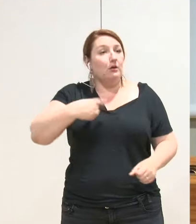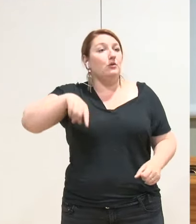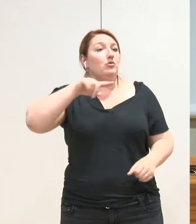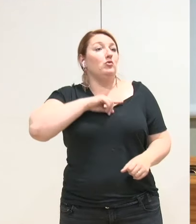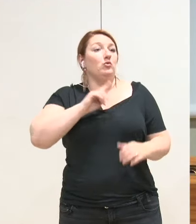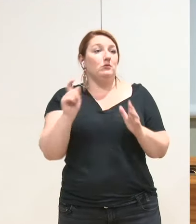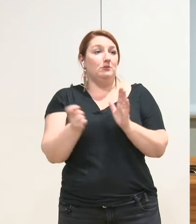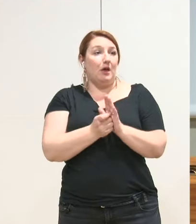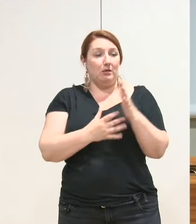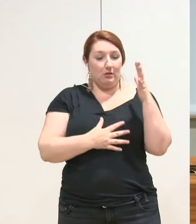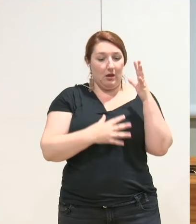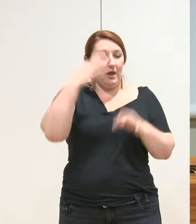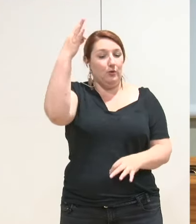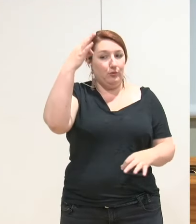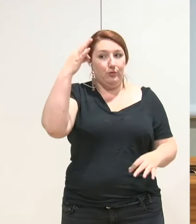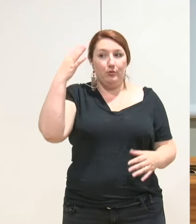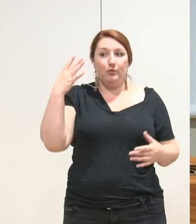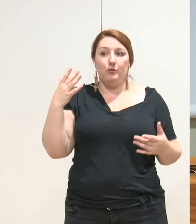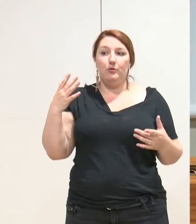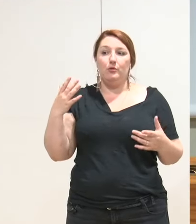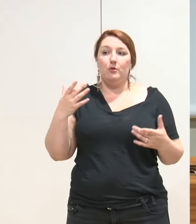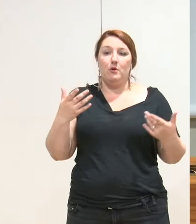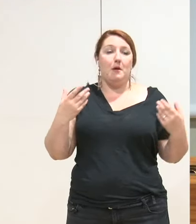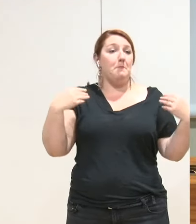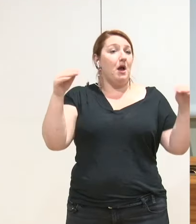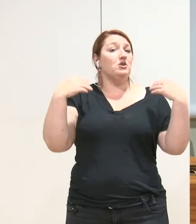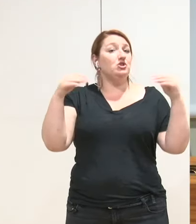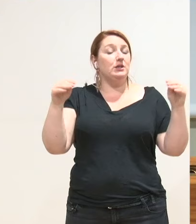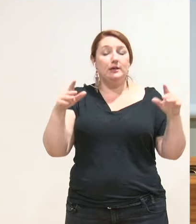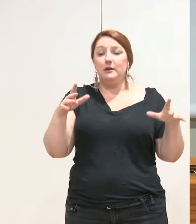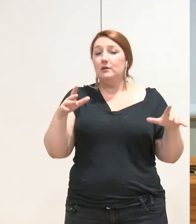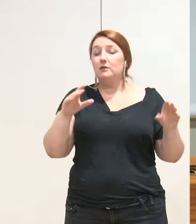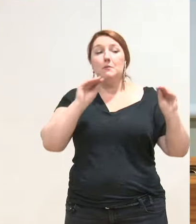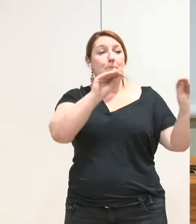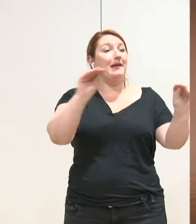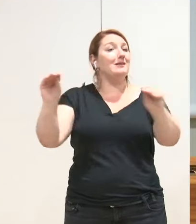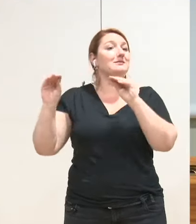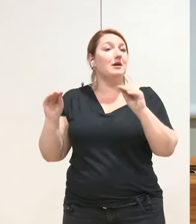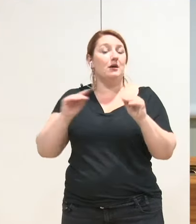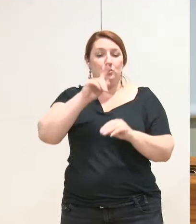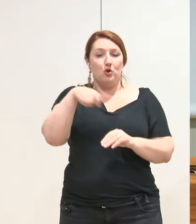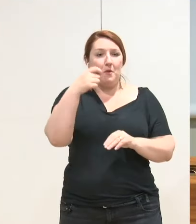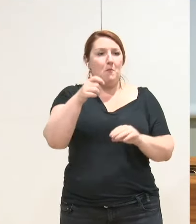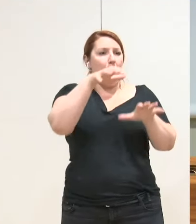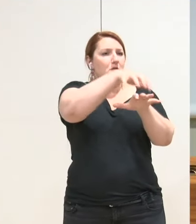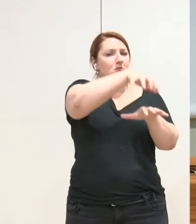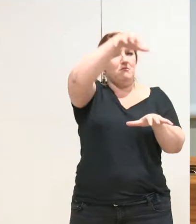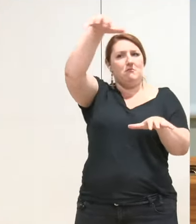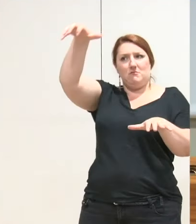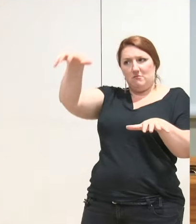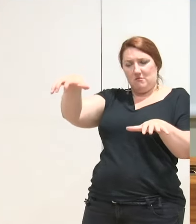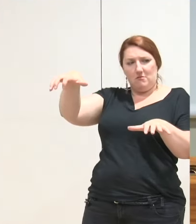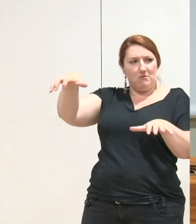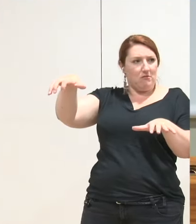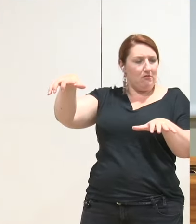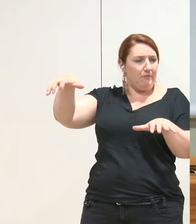arrivée de d'arrêter le transfert du marché et des commerces qui devait être sorti de la place du marché pour allit